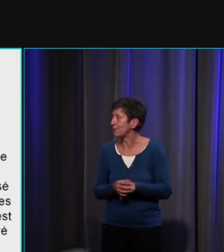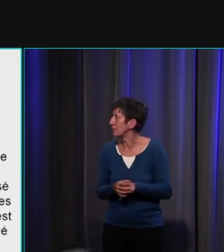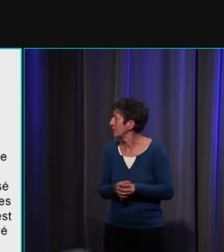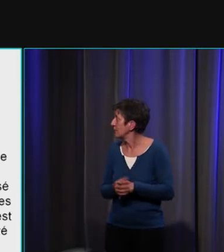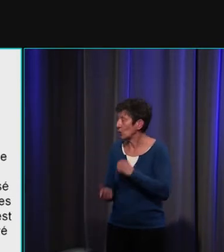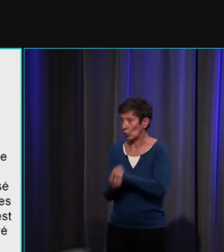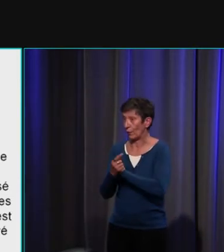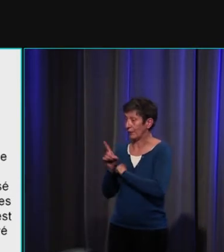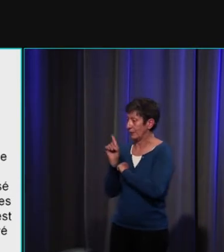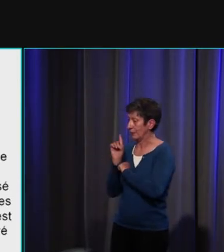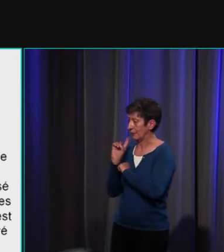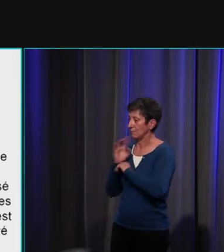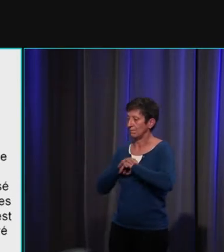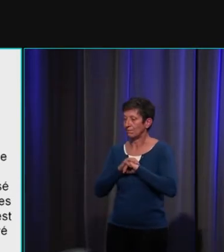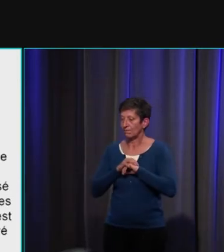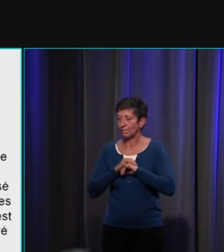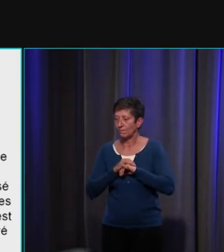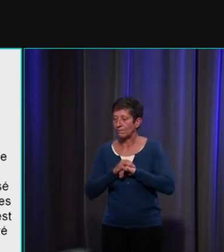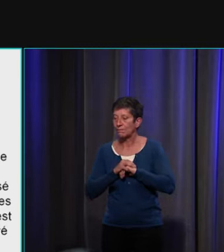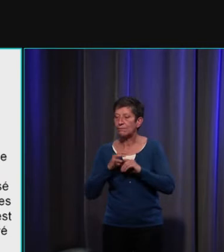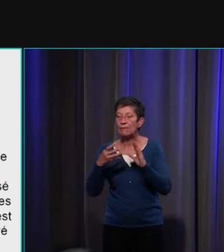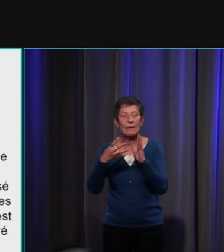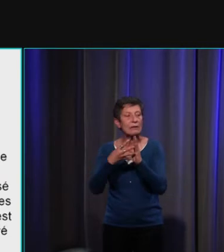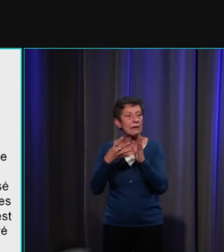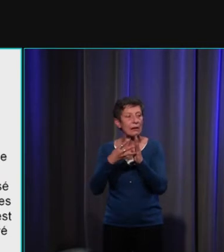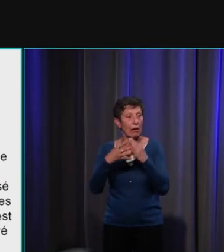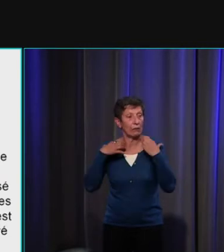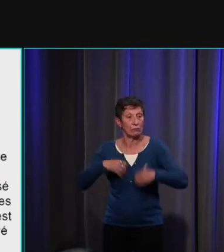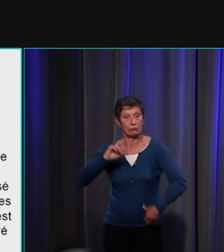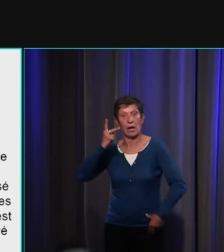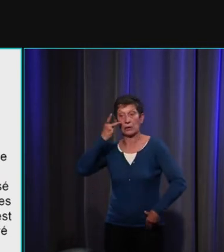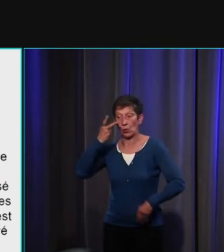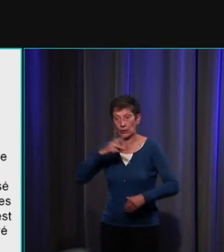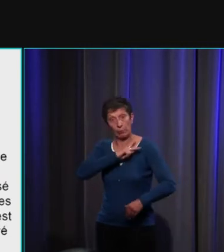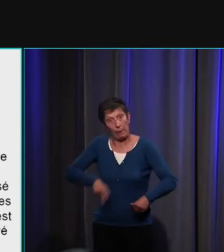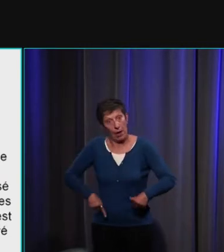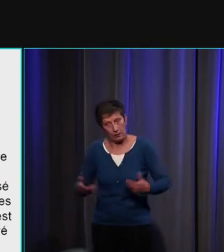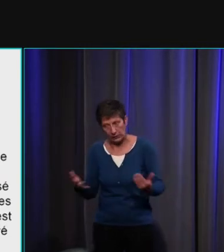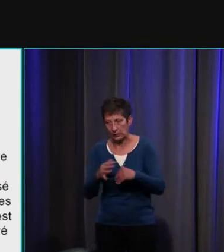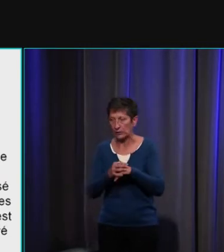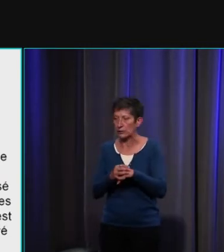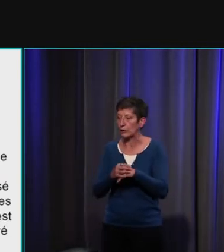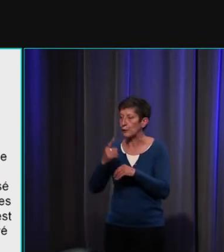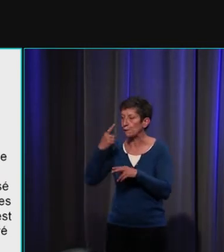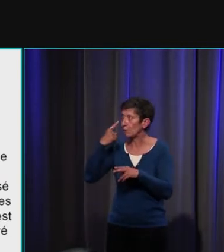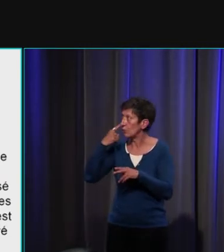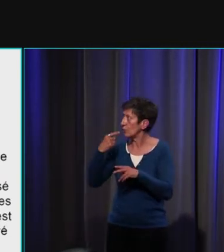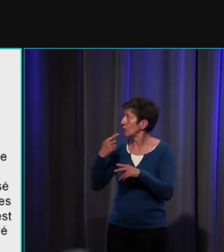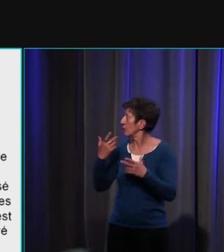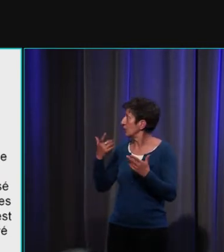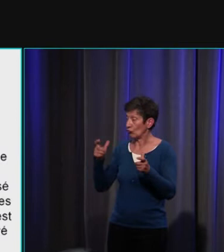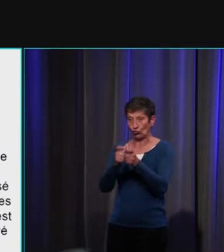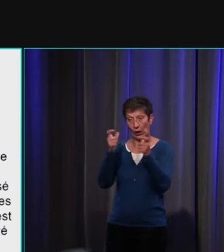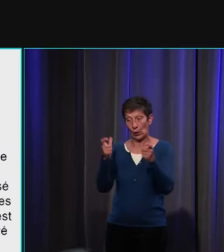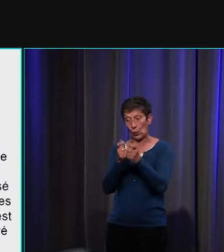alors il ya un syrien un membre de l'aristocratie en prince voiliers sont son château